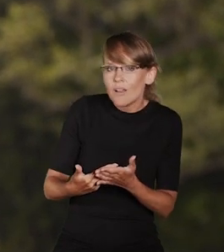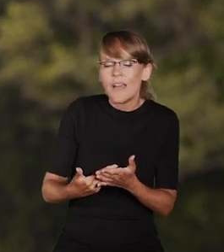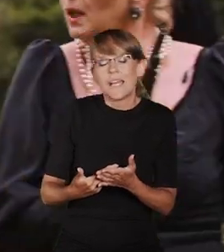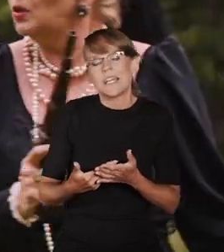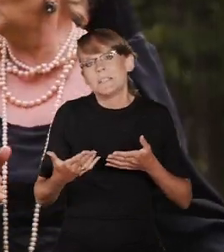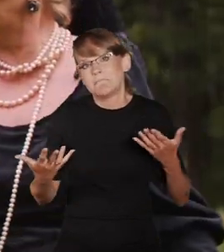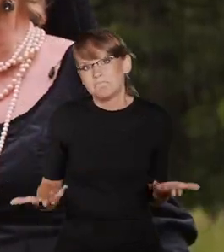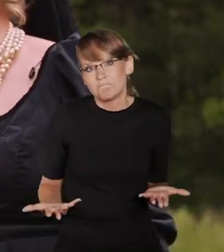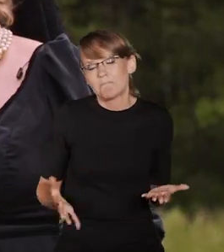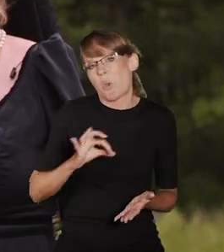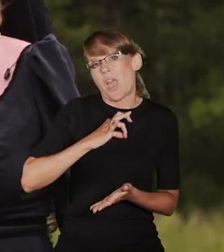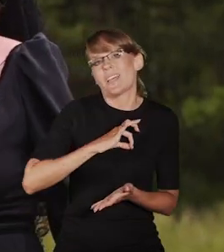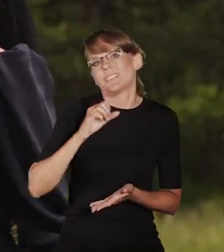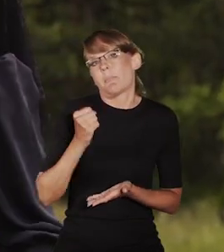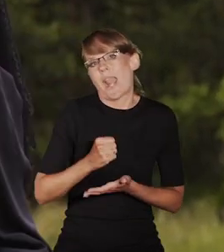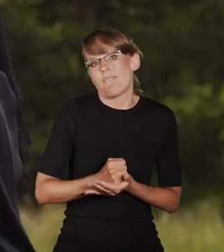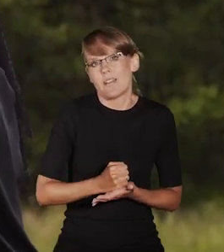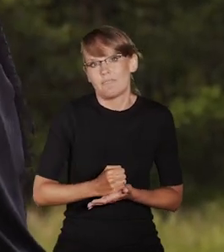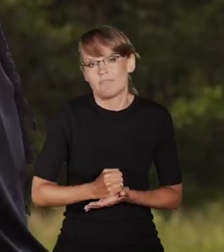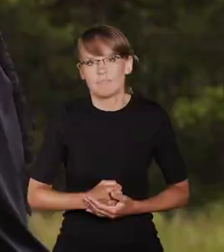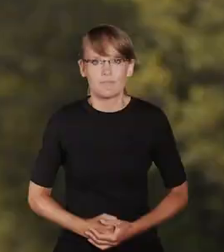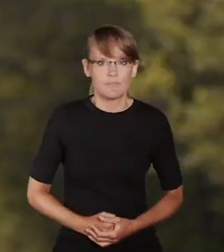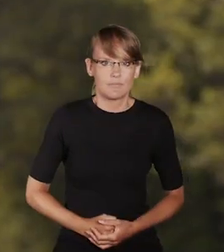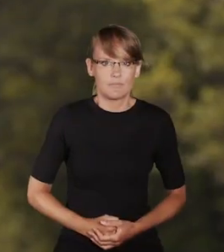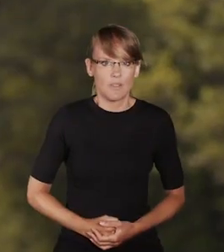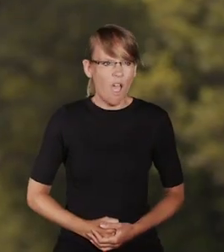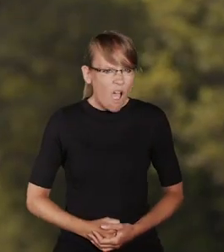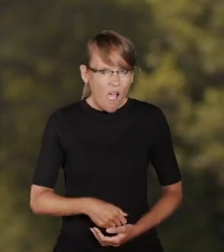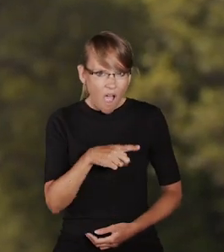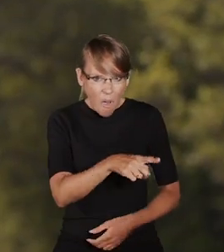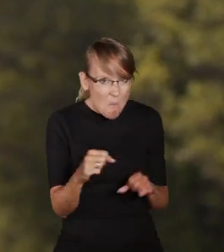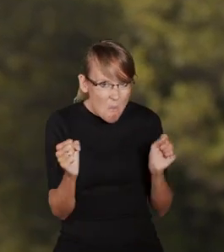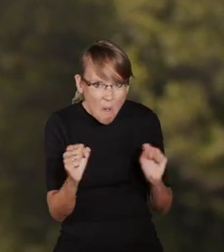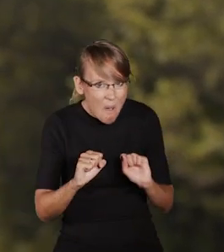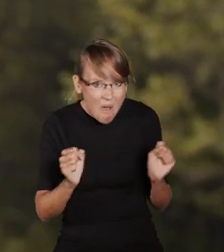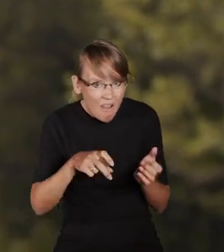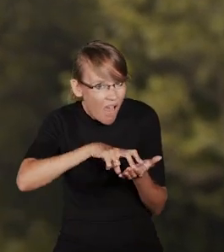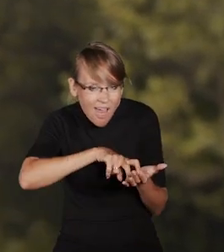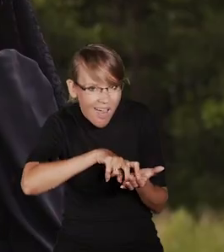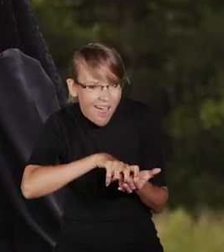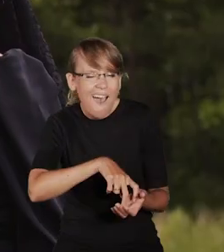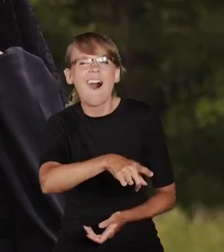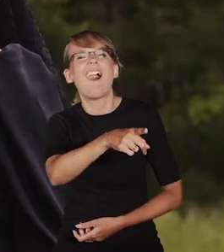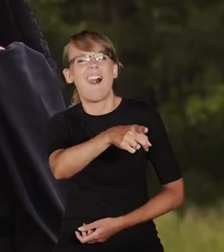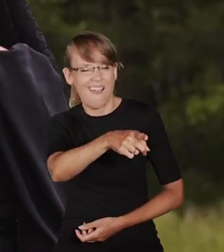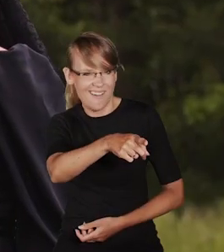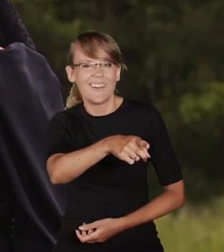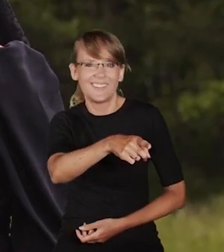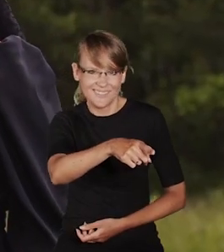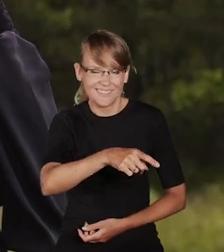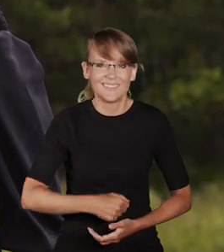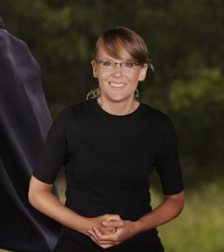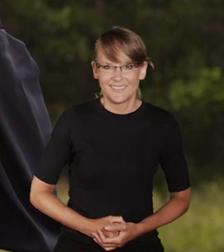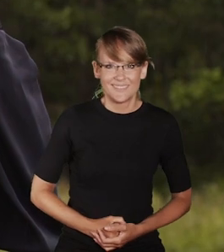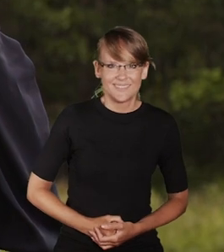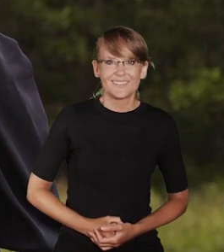powietrze. Tego tylko brakowało. A to z jakiej racji? A to jest moja sprawa, z jakiej racji. A, tchórz